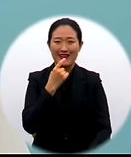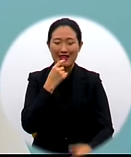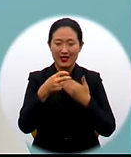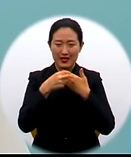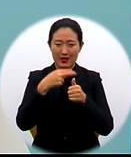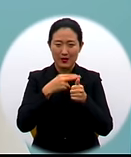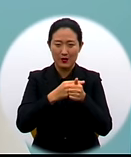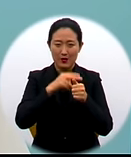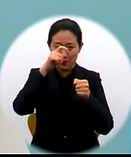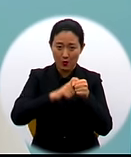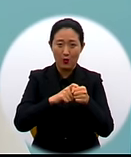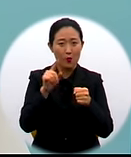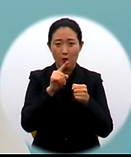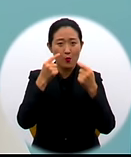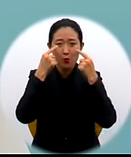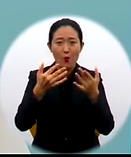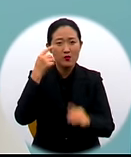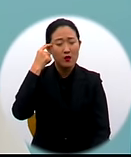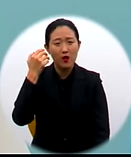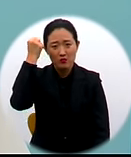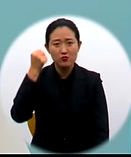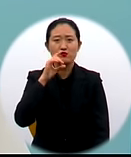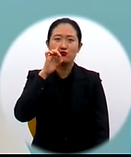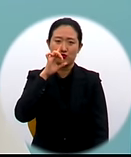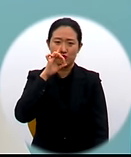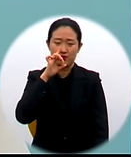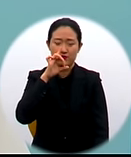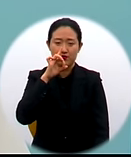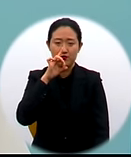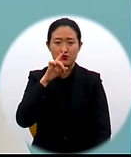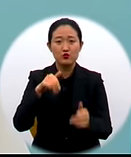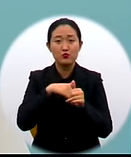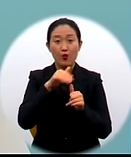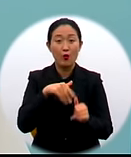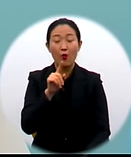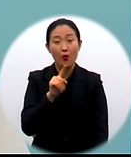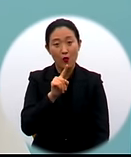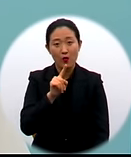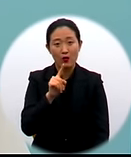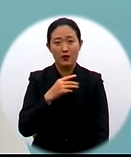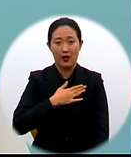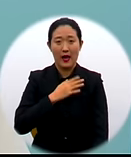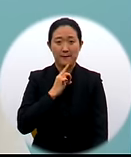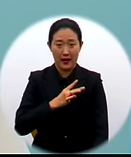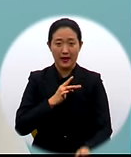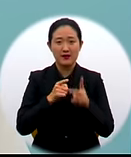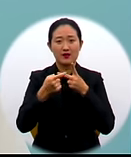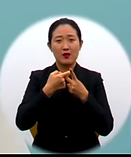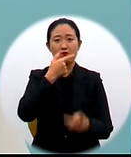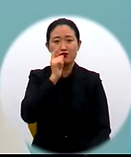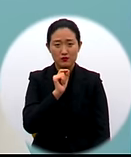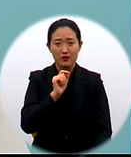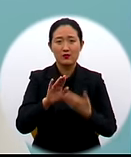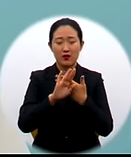어떻게 확신하는지 너무 궁금한 거죠. 그래서 주변에서 혹시 그래? 해 하는데 저만 이해를 못했던 게 다른 교수님이